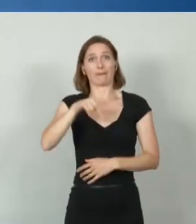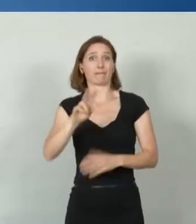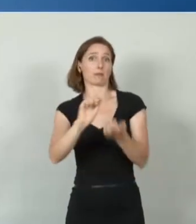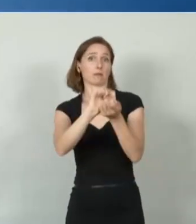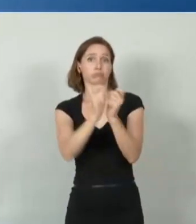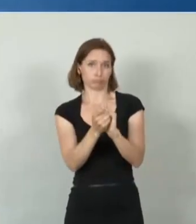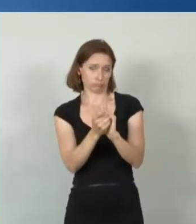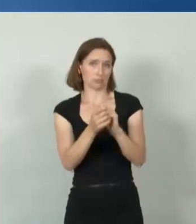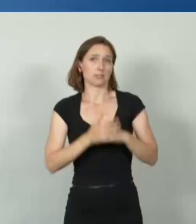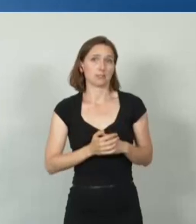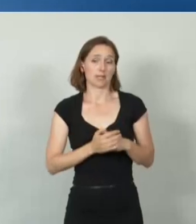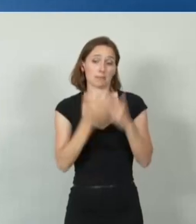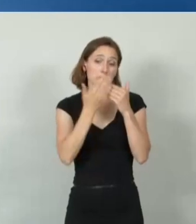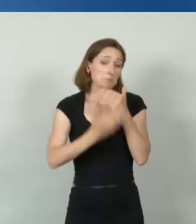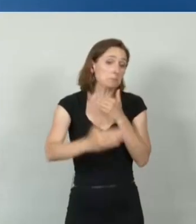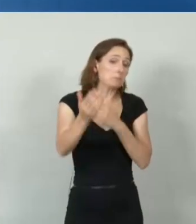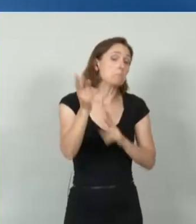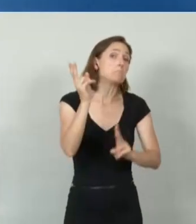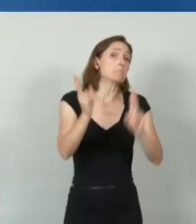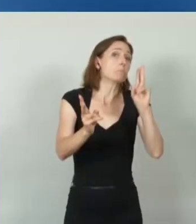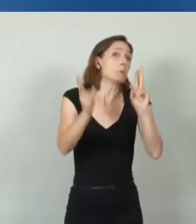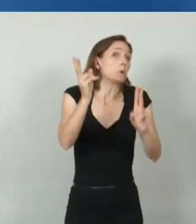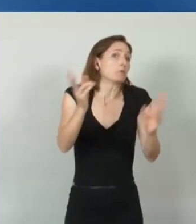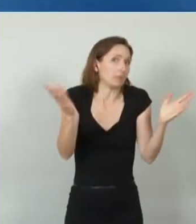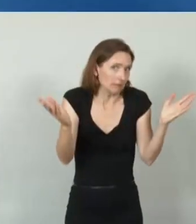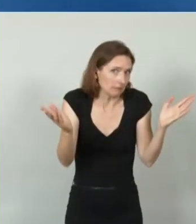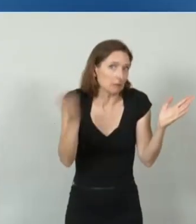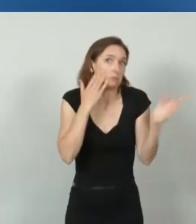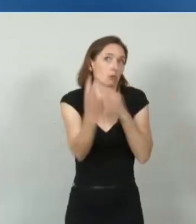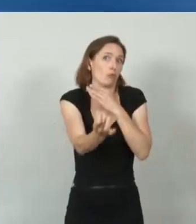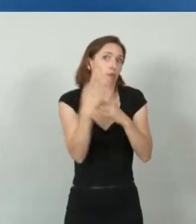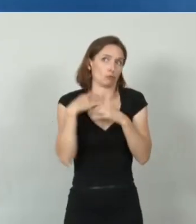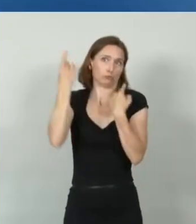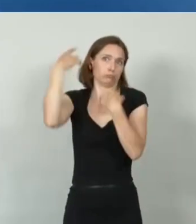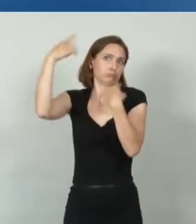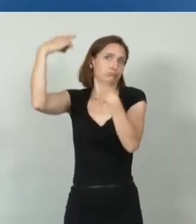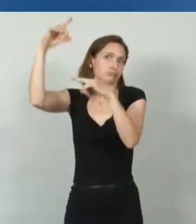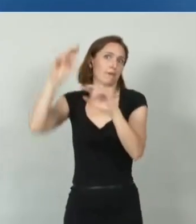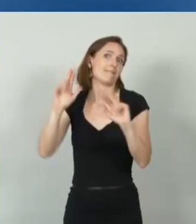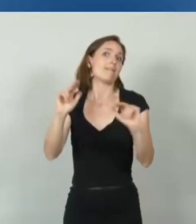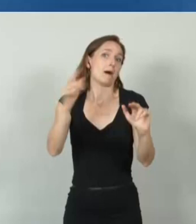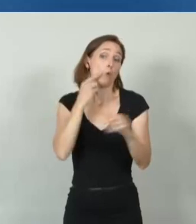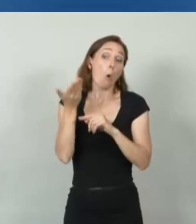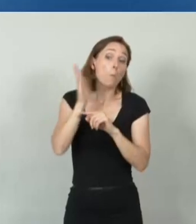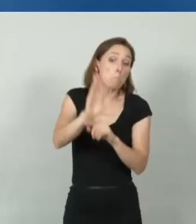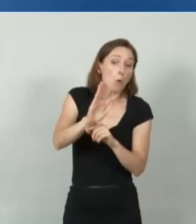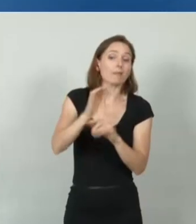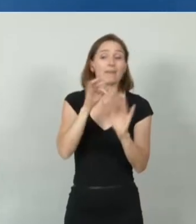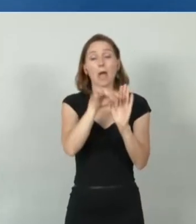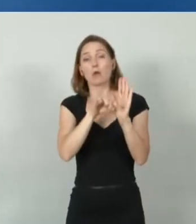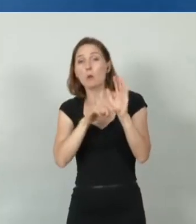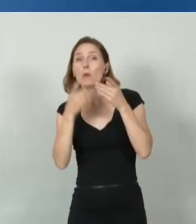et par la suite bien sûr nous nous réservons toutes les voies administratives de recours pour permettre de montrer les irrégularités qu'il y aurait sur cette